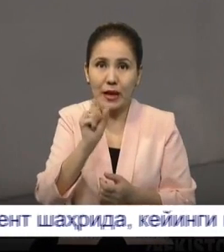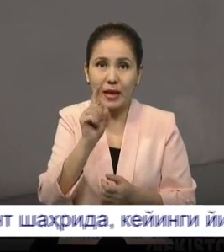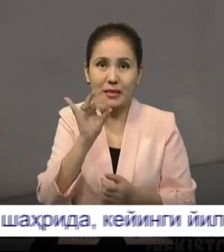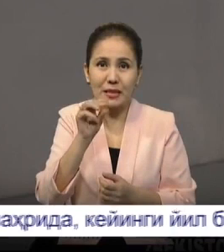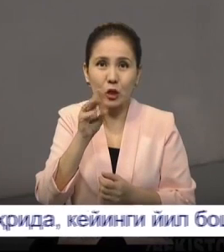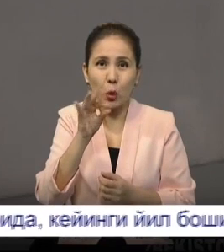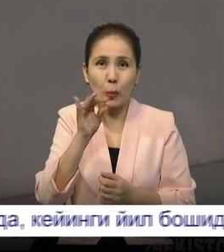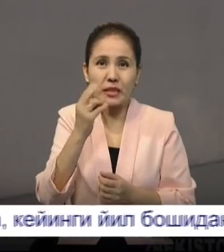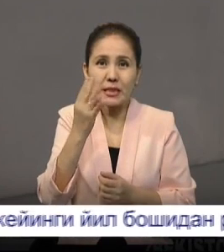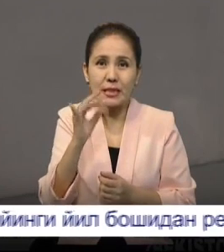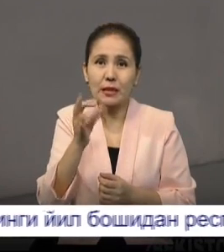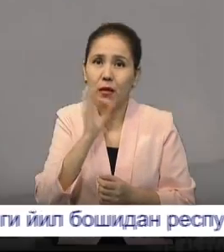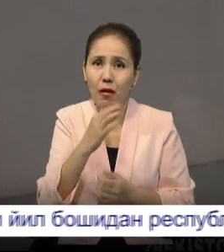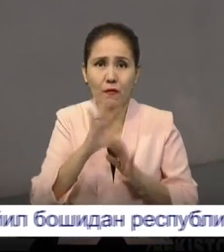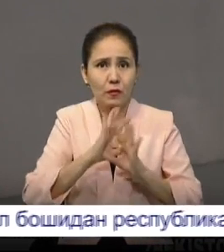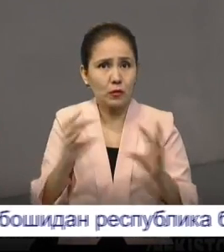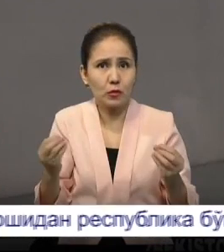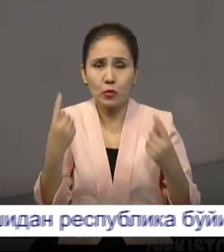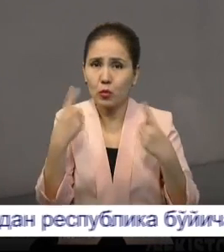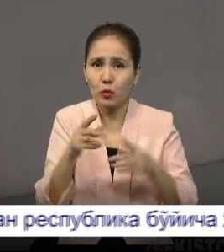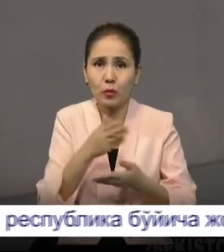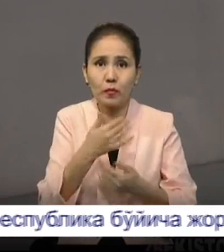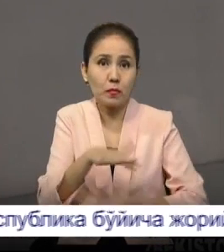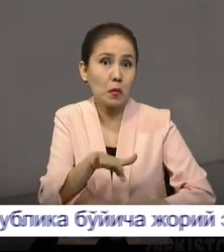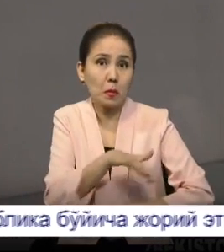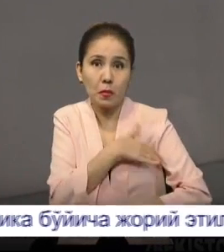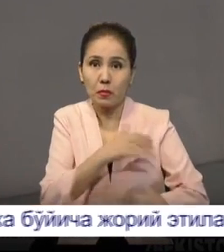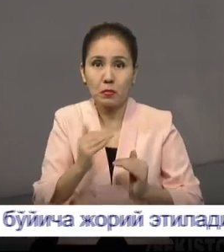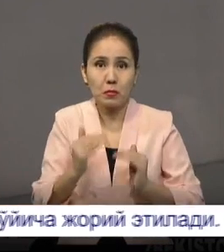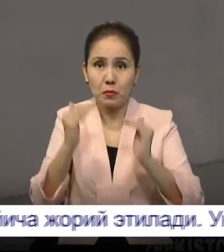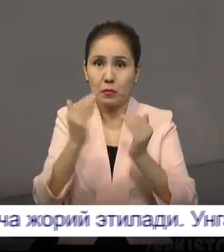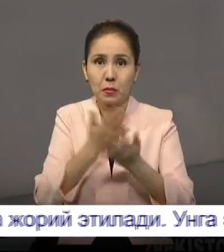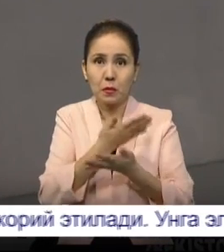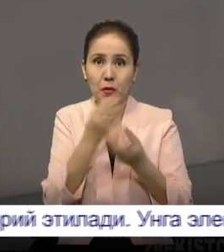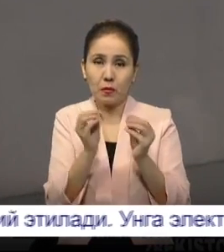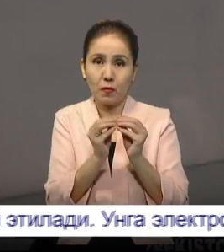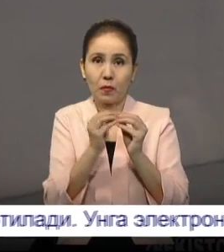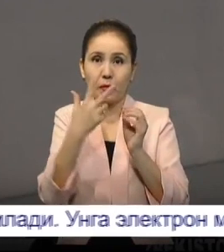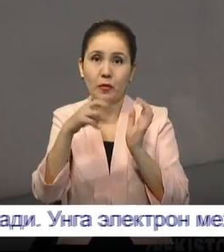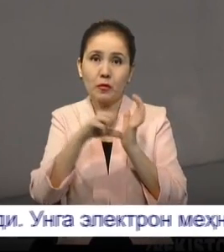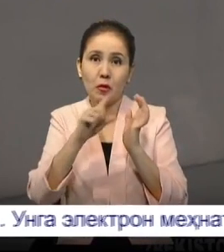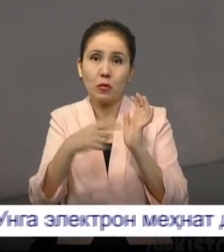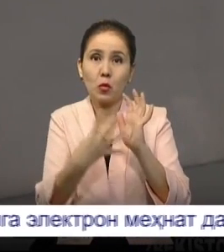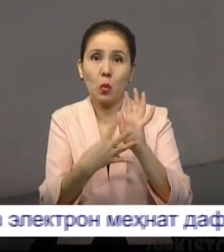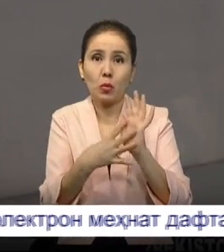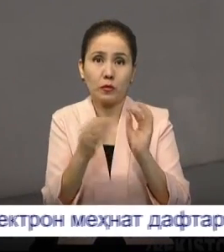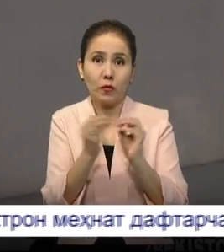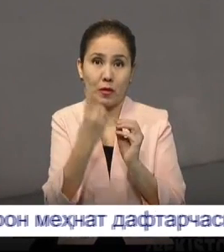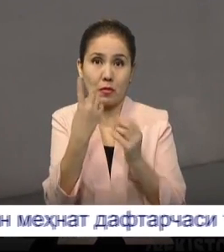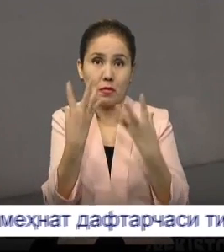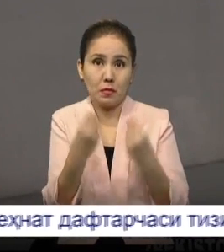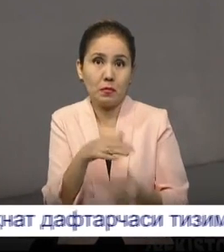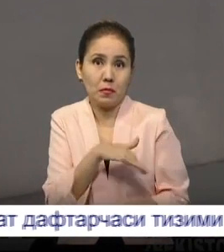azitromitsin ichdim, boshqa dorilar ichmadim. Haroratingiz ko'tarilmadi? Yo'q, haroratim boshqa ko'tarilmadi. Shu 36-39 bo'lgancha, birinchi